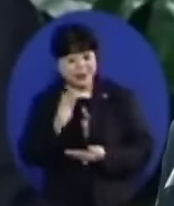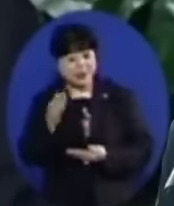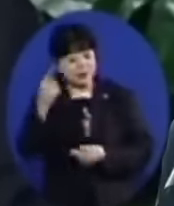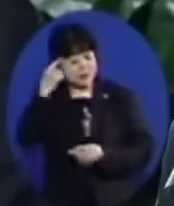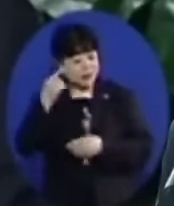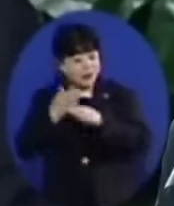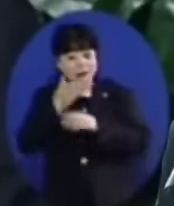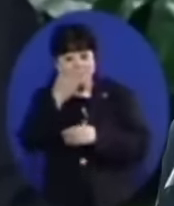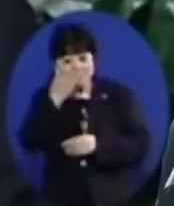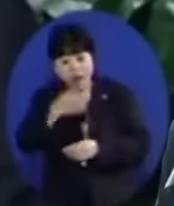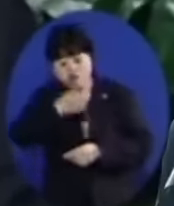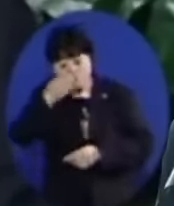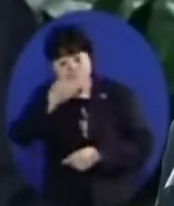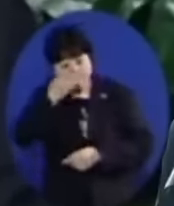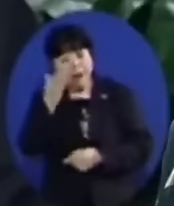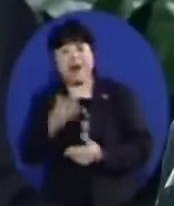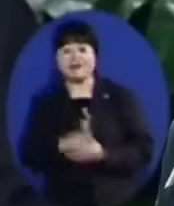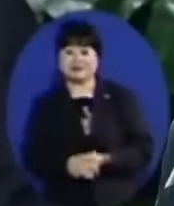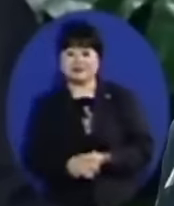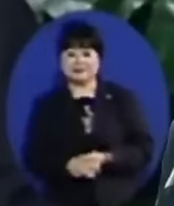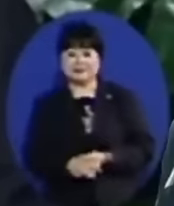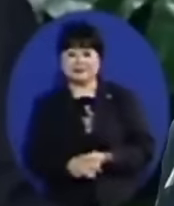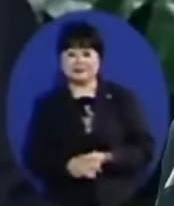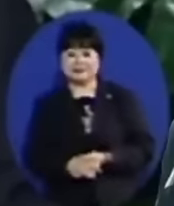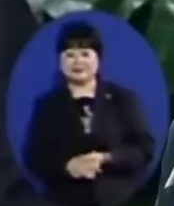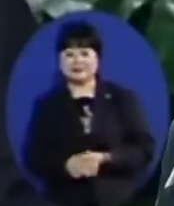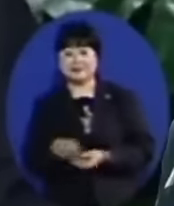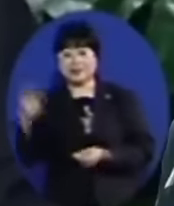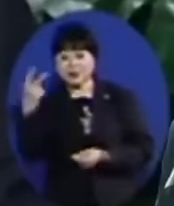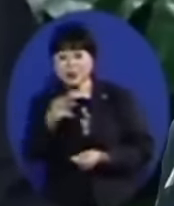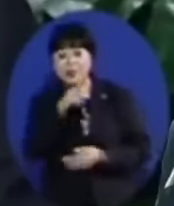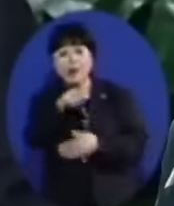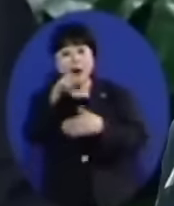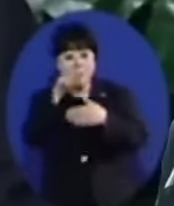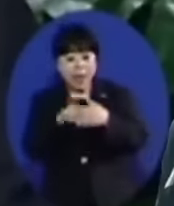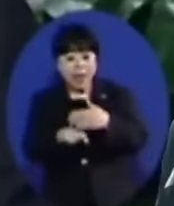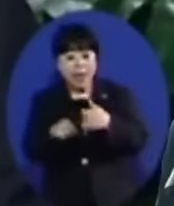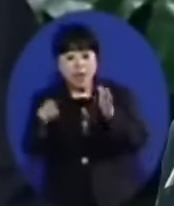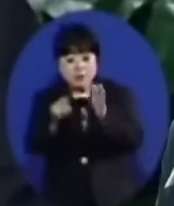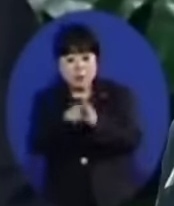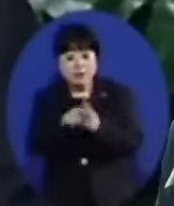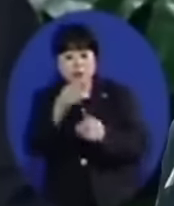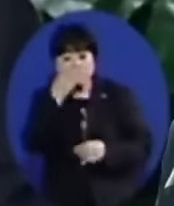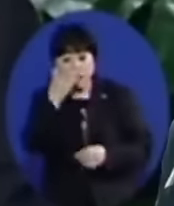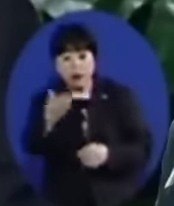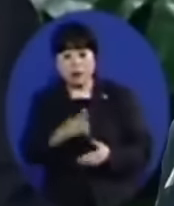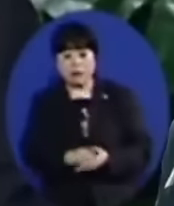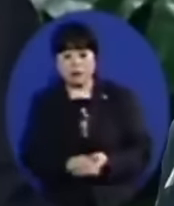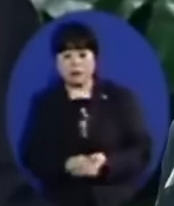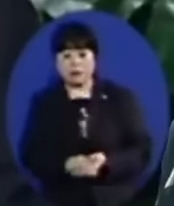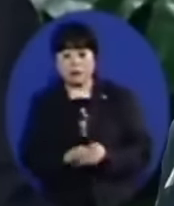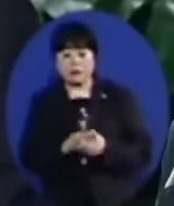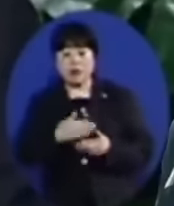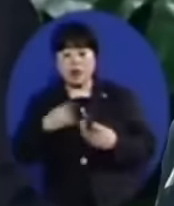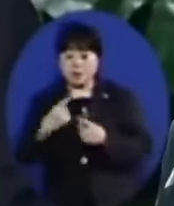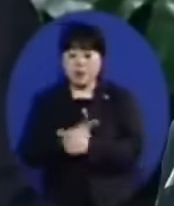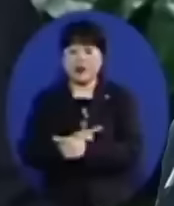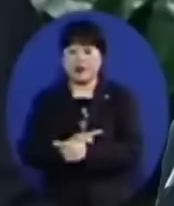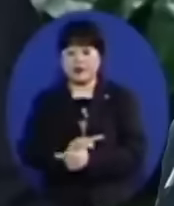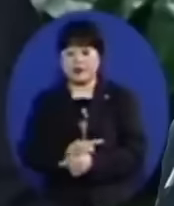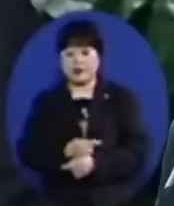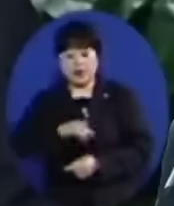상상할 수 있고 꿈꿀 수 있습니다. 그리고 내 마음에 믿을 수 있습니다. 나는 변화되고 난 저렇게